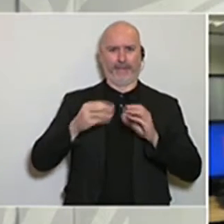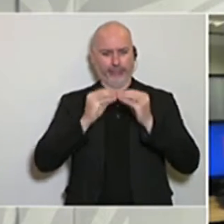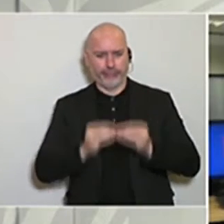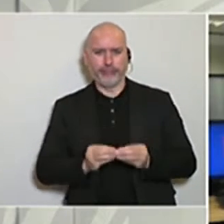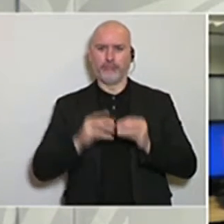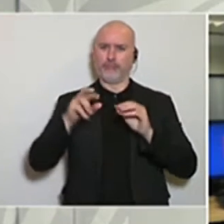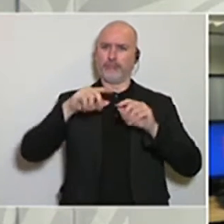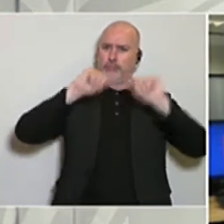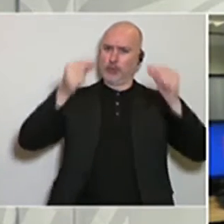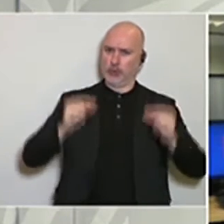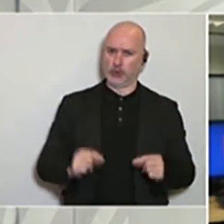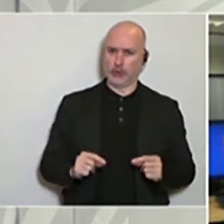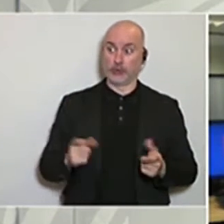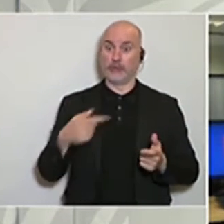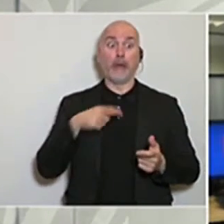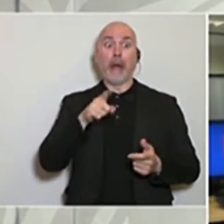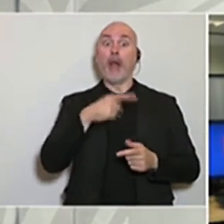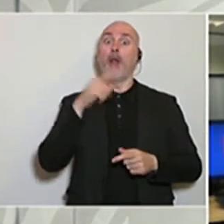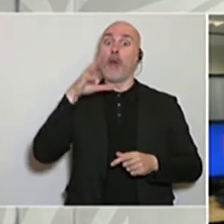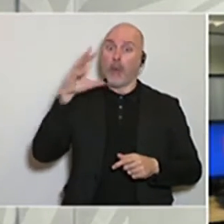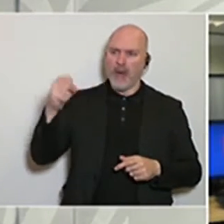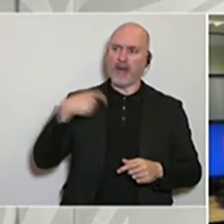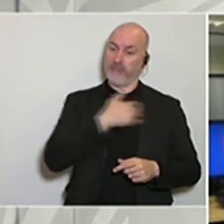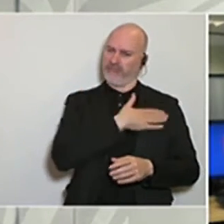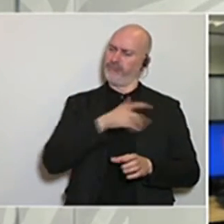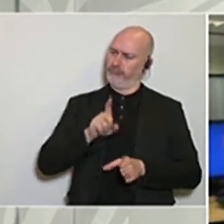saber si tenen pensat participar d'aquesta comissió